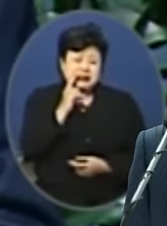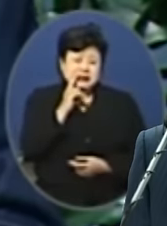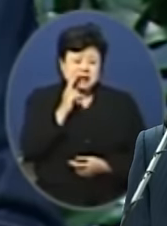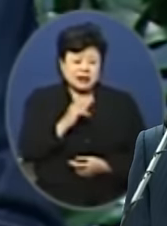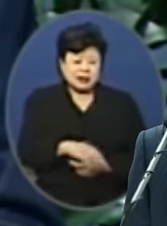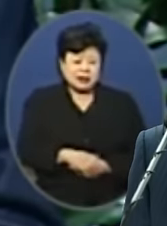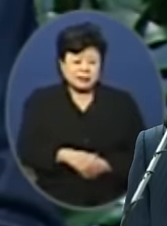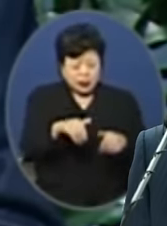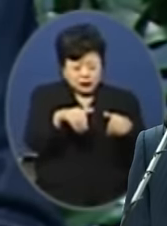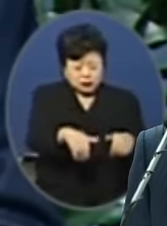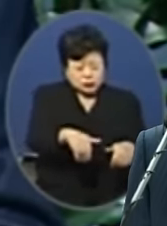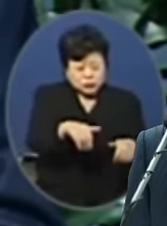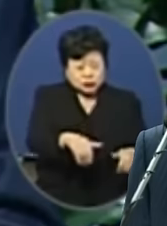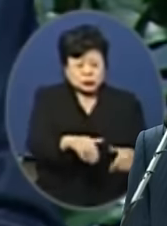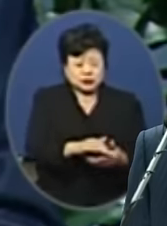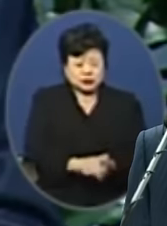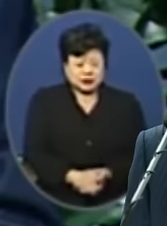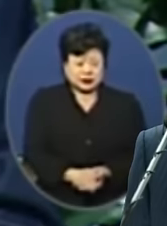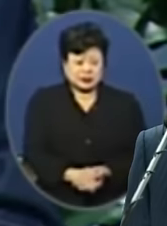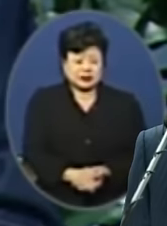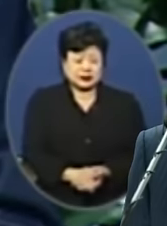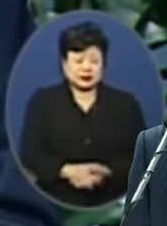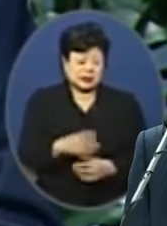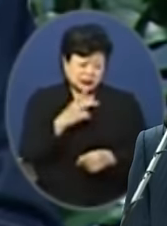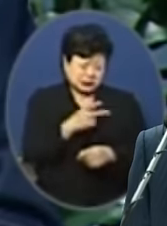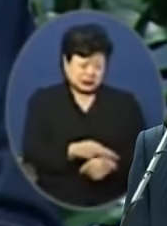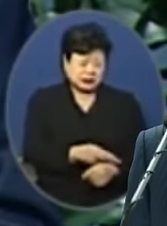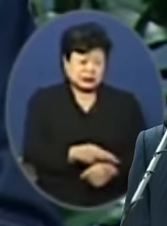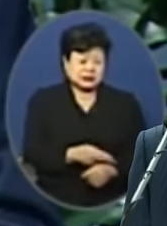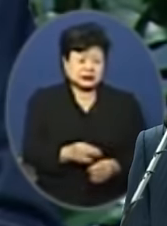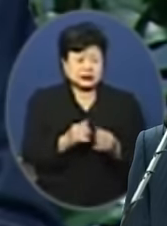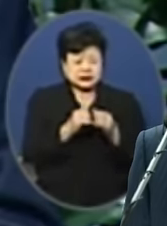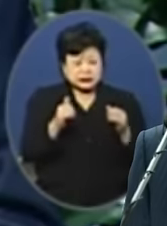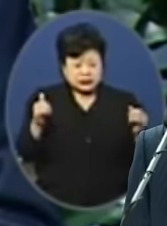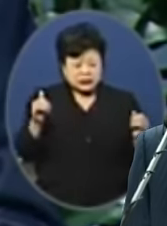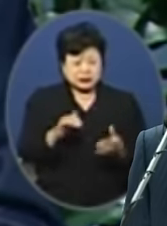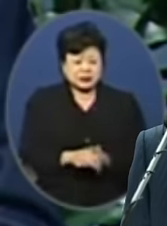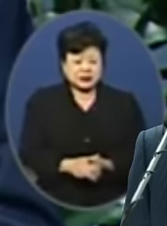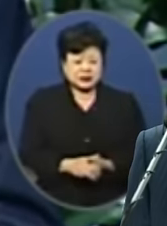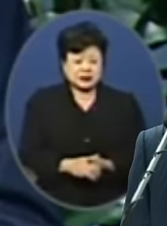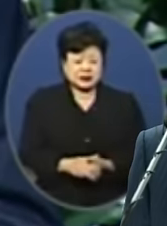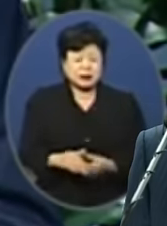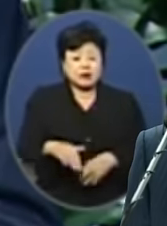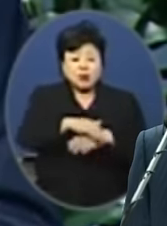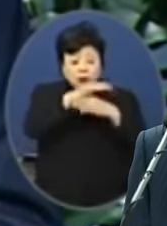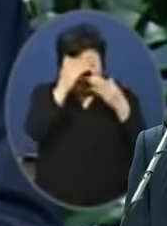일하는 머슴들 또 서민 백성들